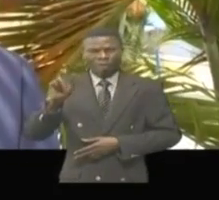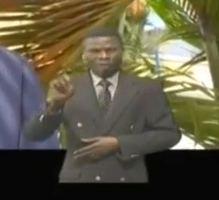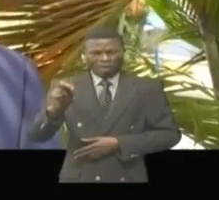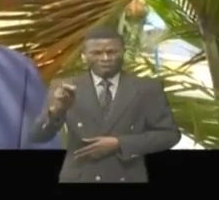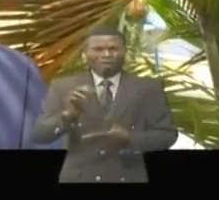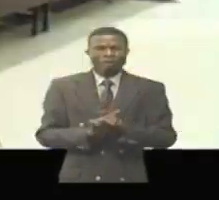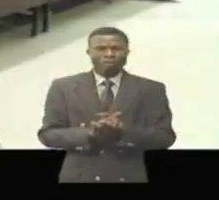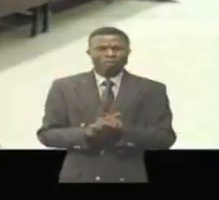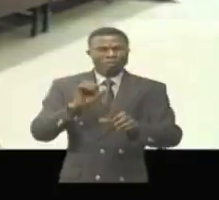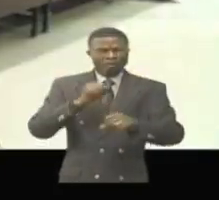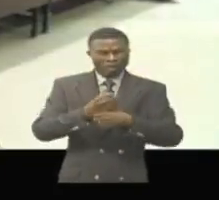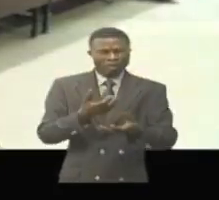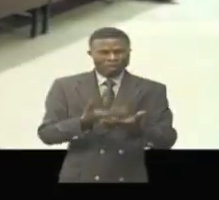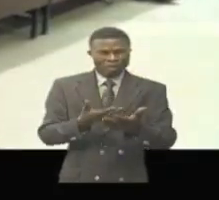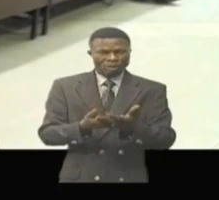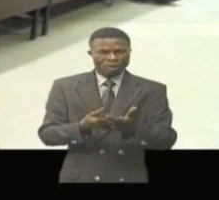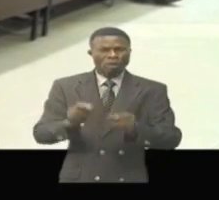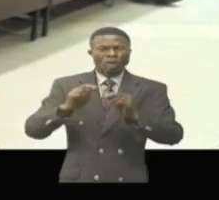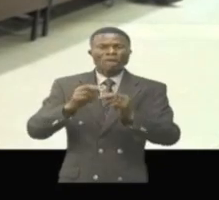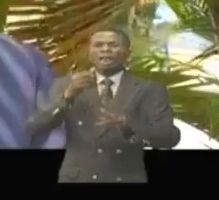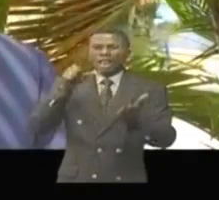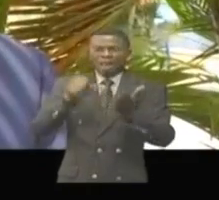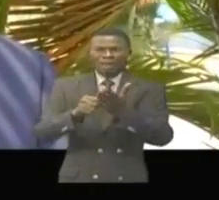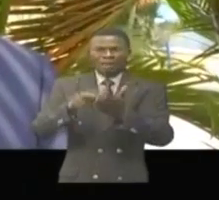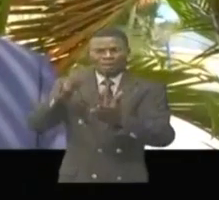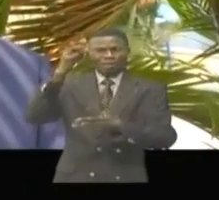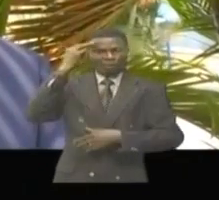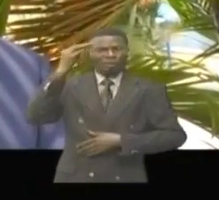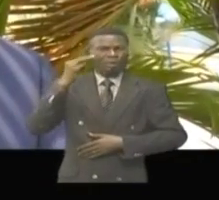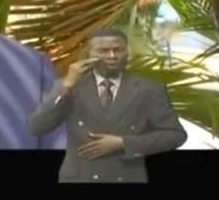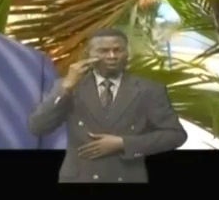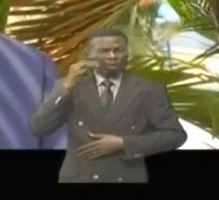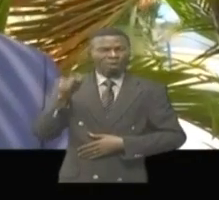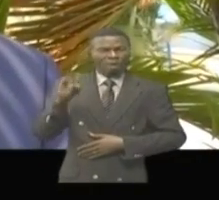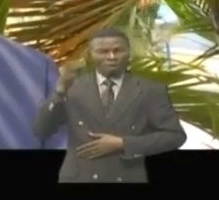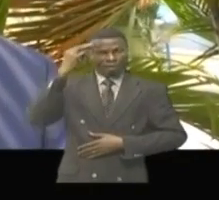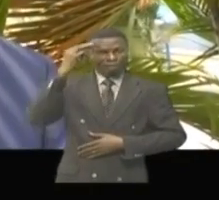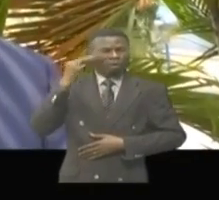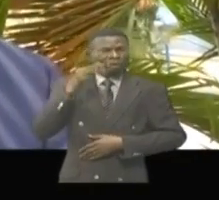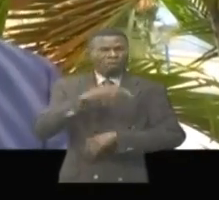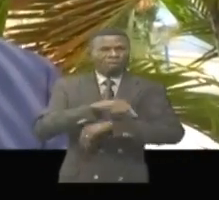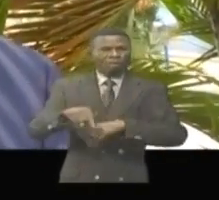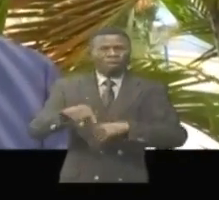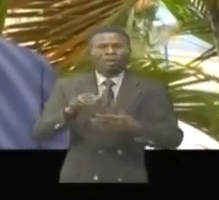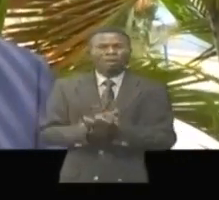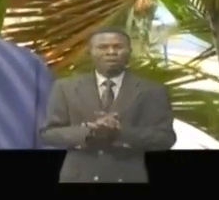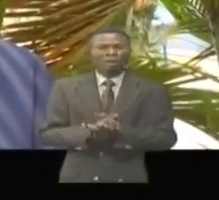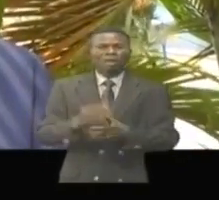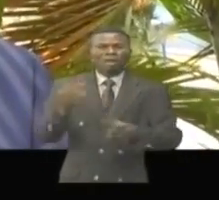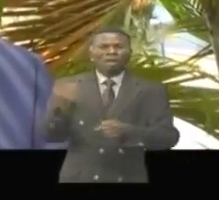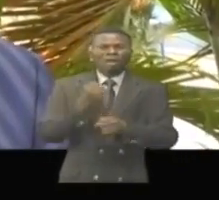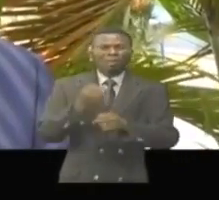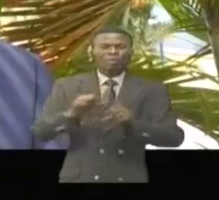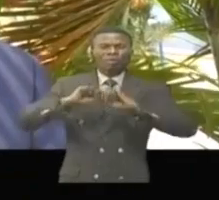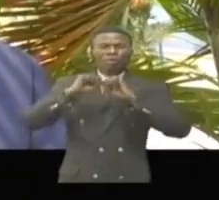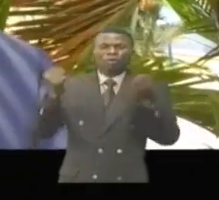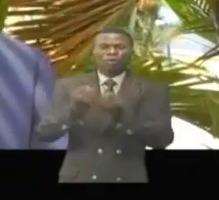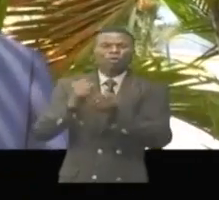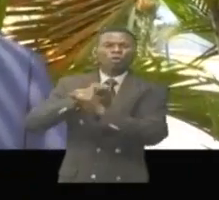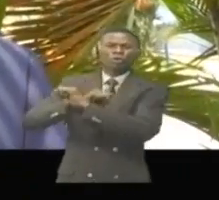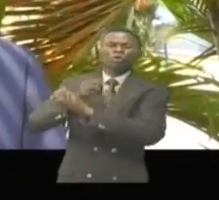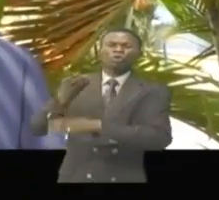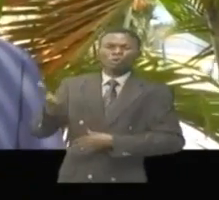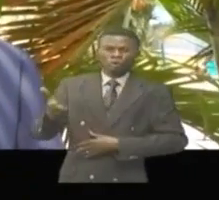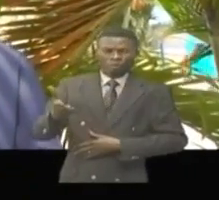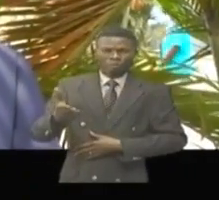créée par un décret du Premier ministre mis sous la tutelle du ministère de de l'emploi, travail et provenance sociale. Nous